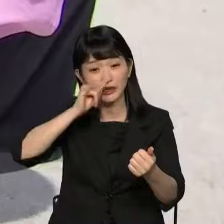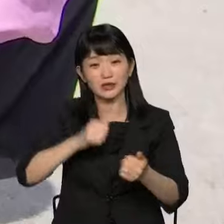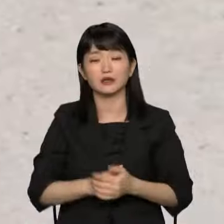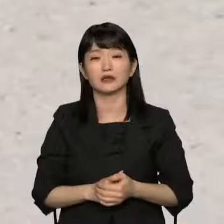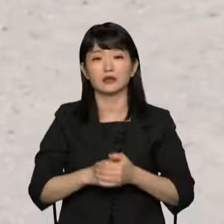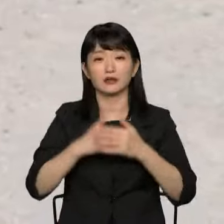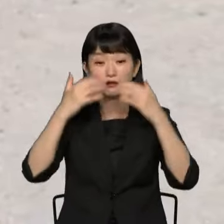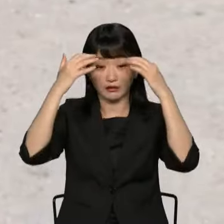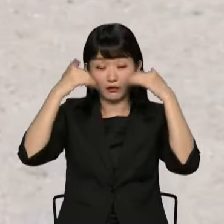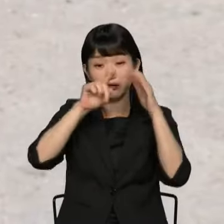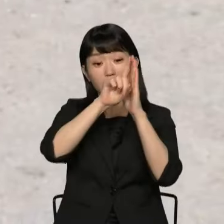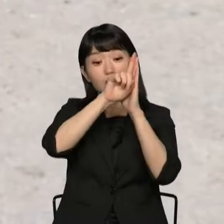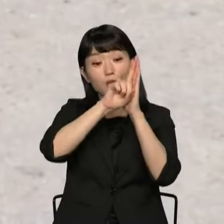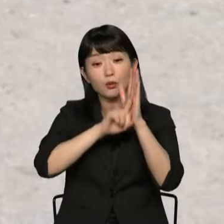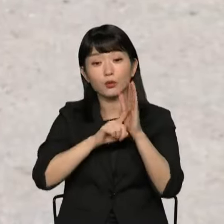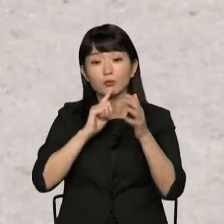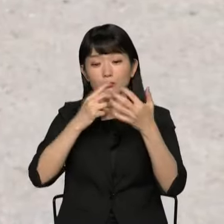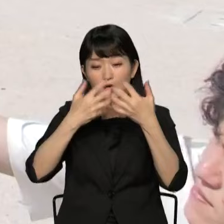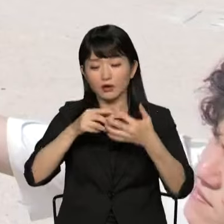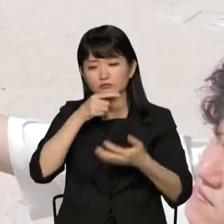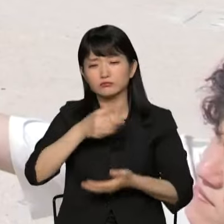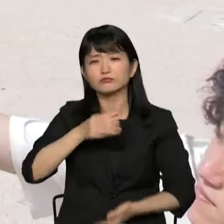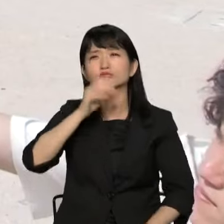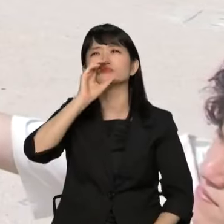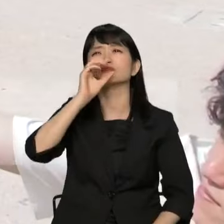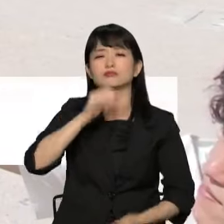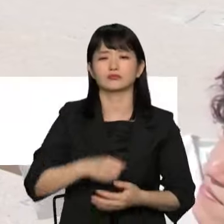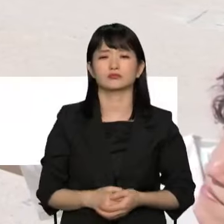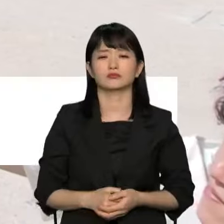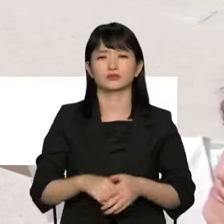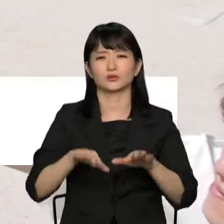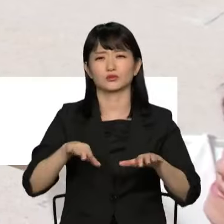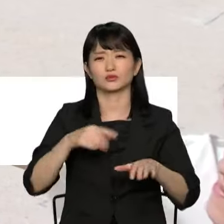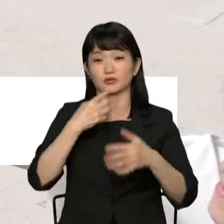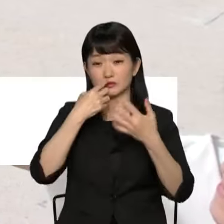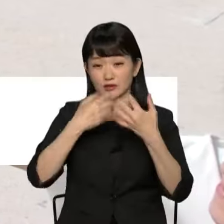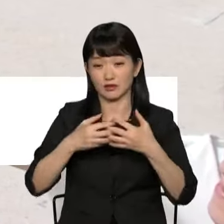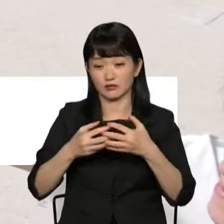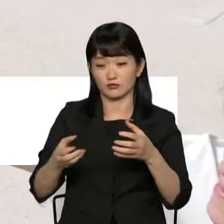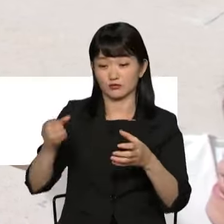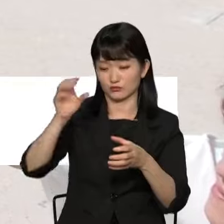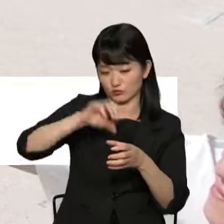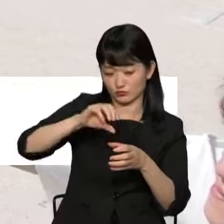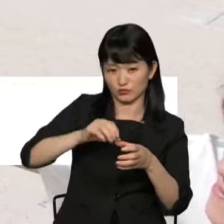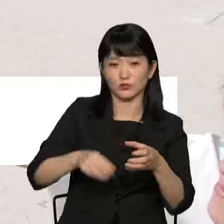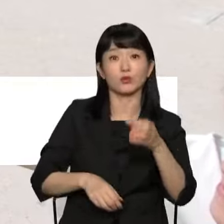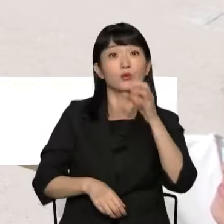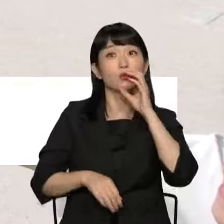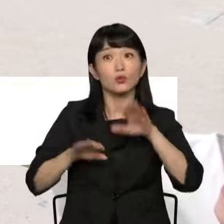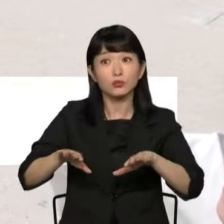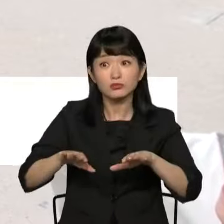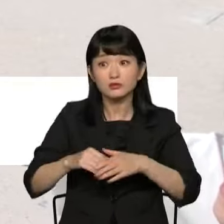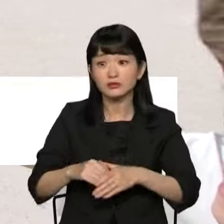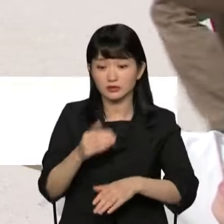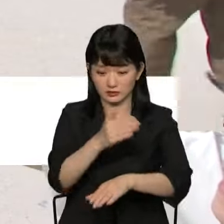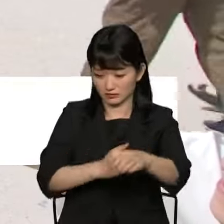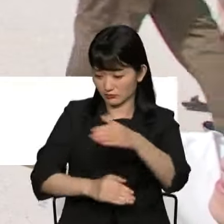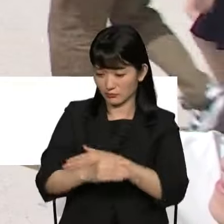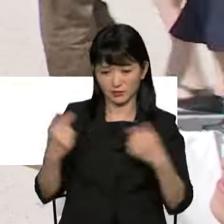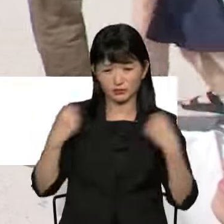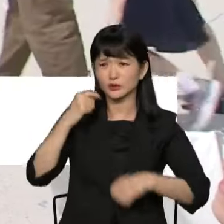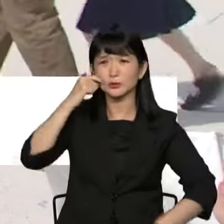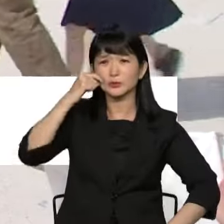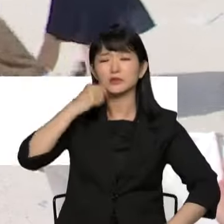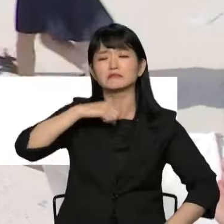더위가 가실까 얼음물을 들이킵니다. 얼음물 갖고 나왔어요. 옷을 가을 옷을 꺼낼 수가 없더라고요. 그래서